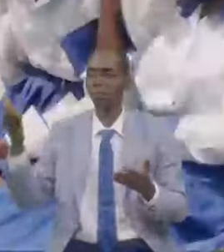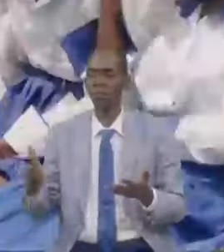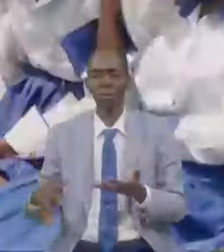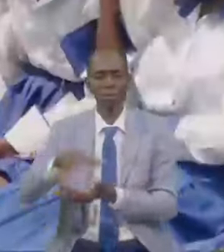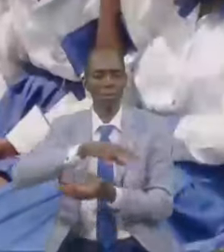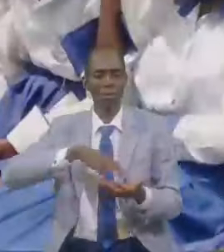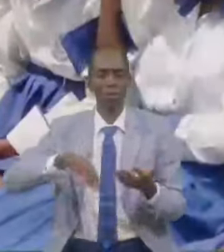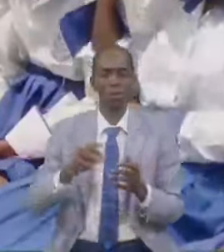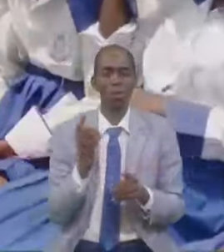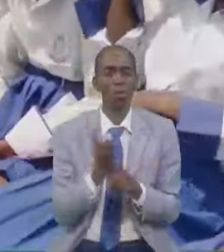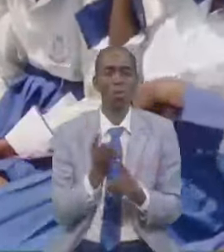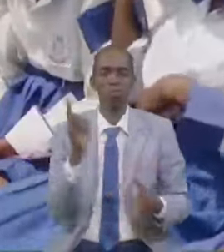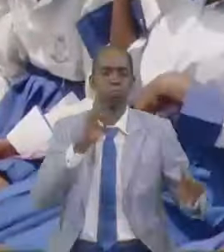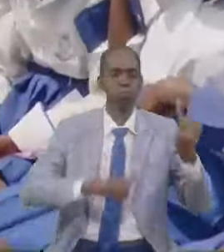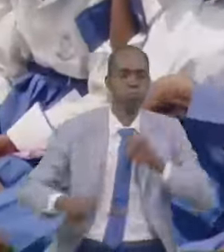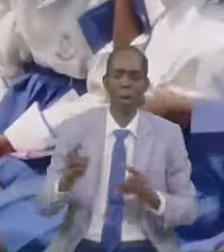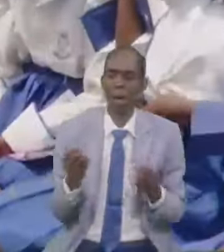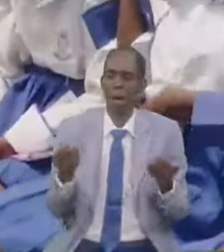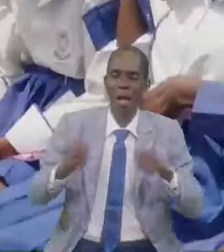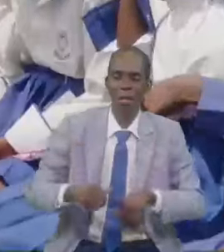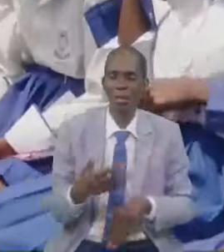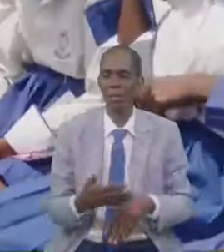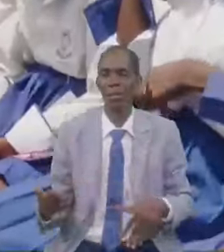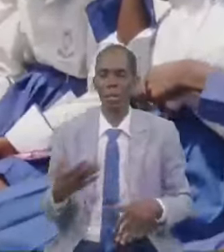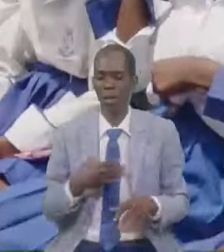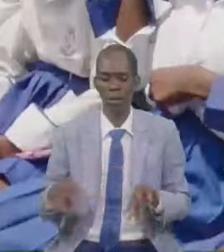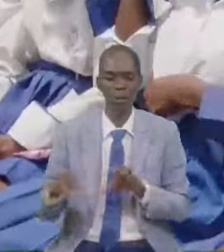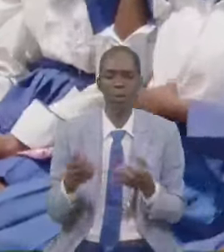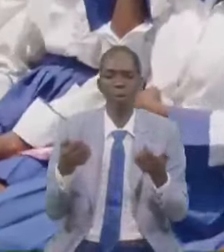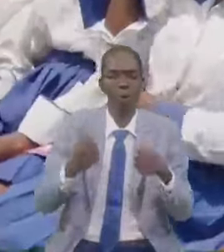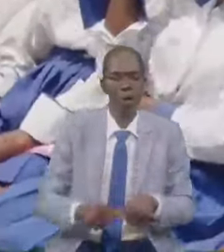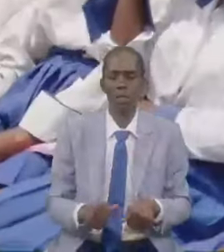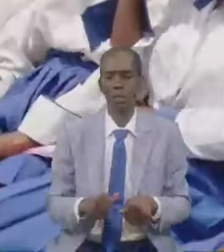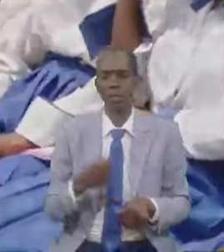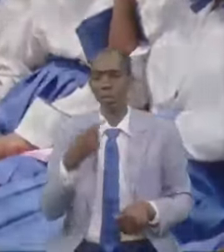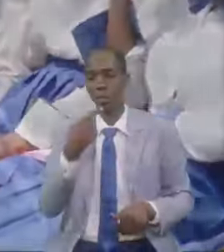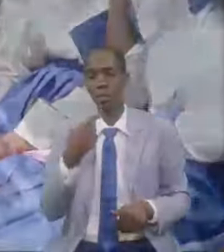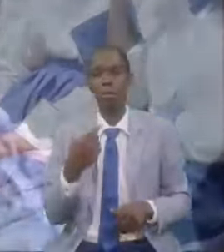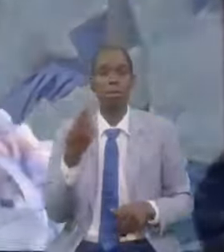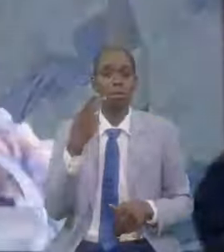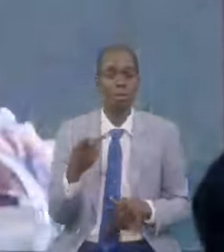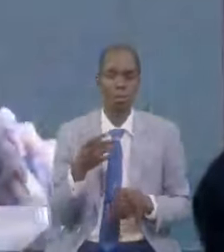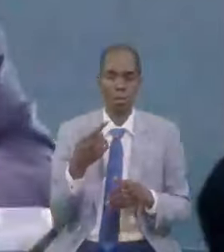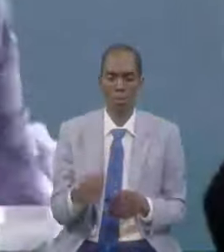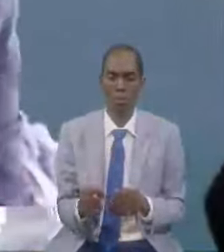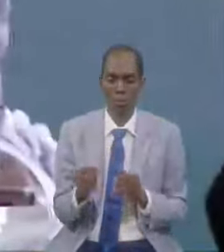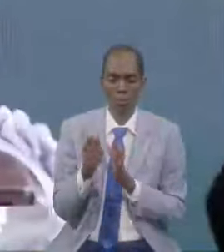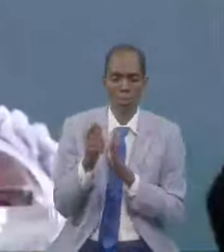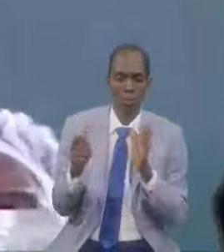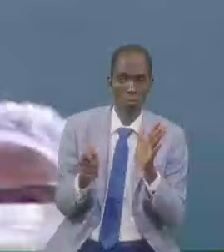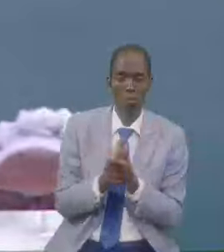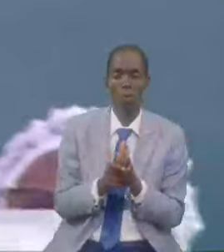anything. ఏదైనా చెప్పేస్తే ఏదైనా చేసేస్తే the very fundamental principle for a hero is that